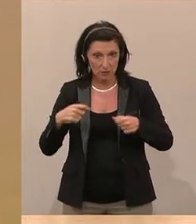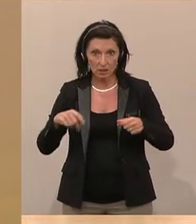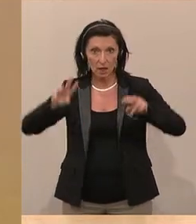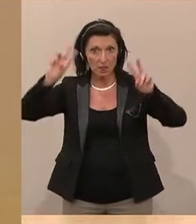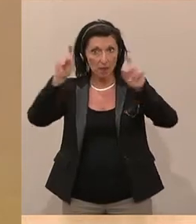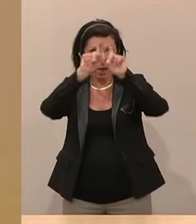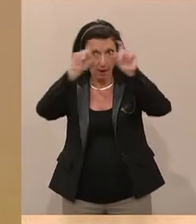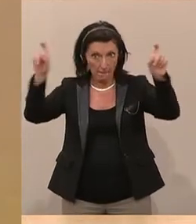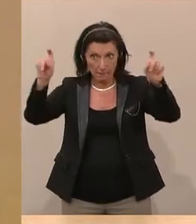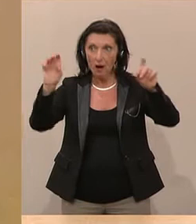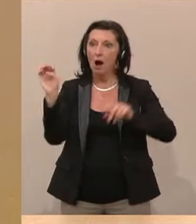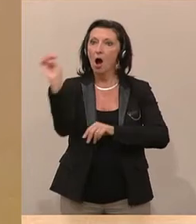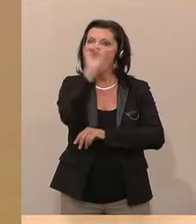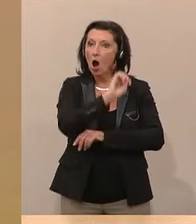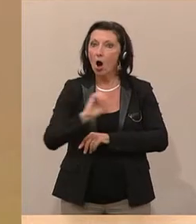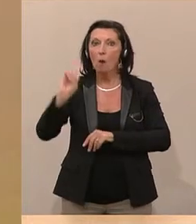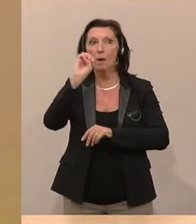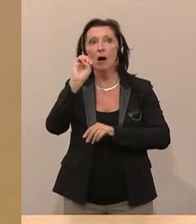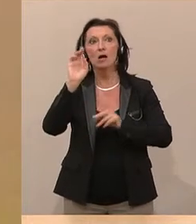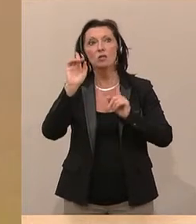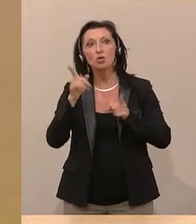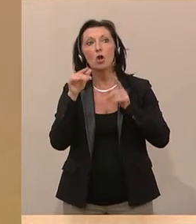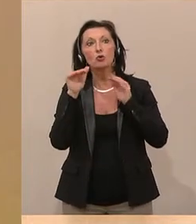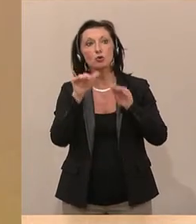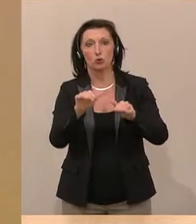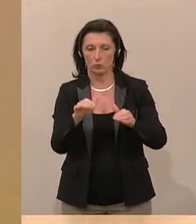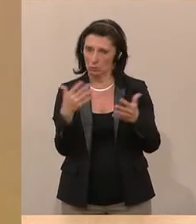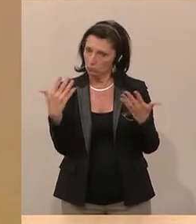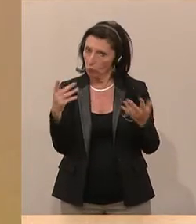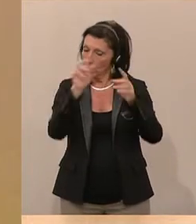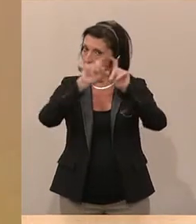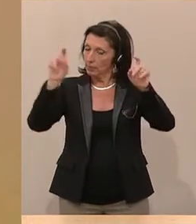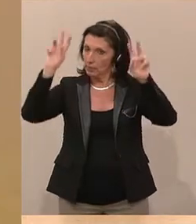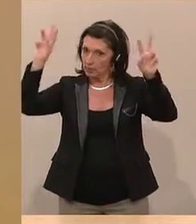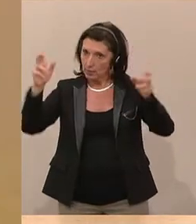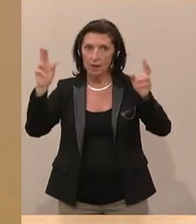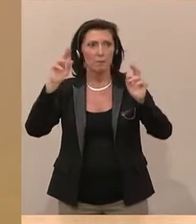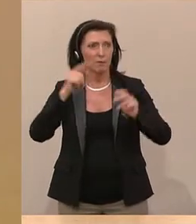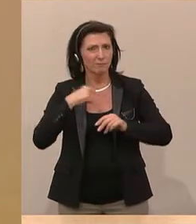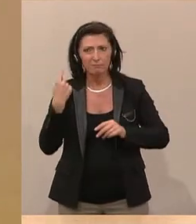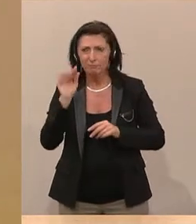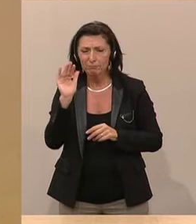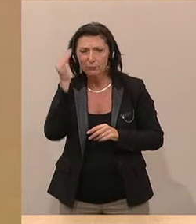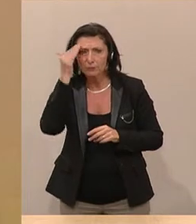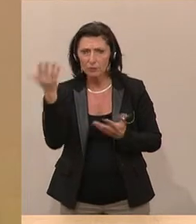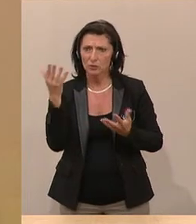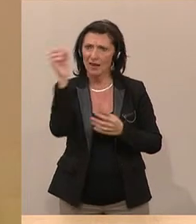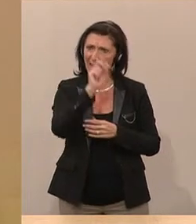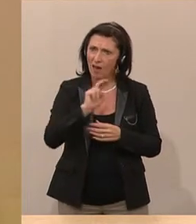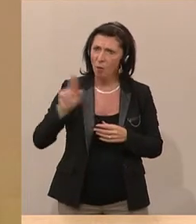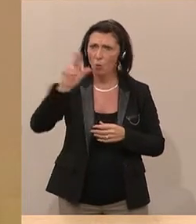Motto "Ein Europa, das schützt" gestellt, weil wir wissen, dass wir grundlegende Fragen und Aufgaben der Europäischen